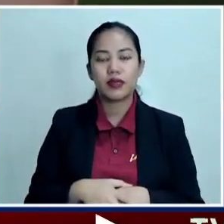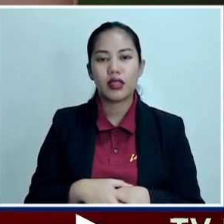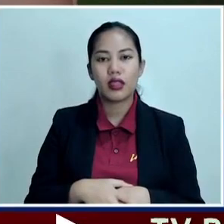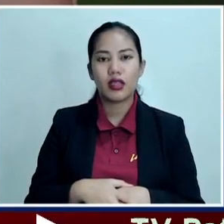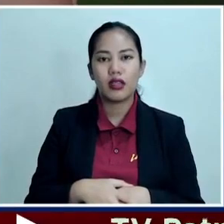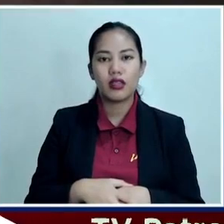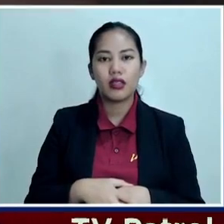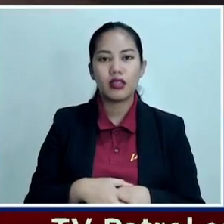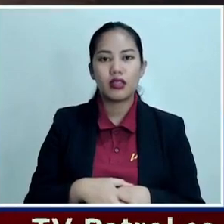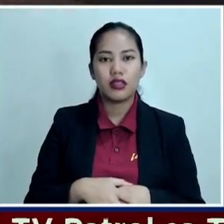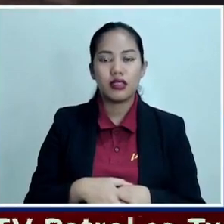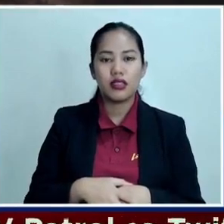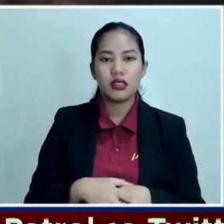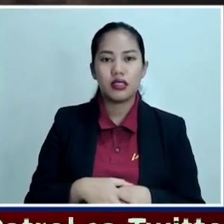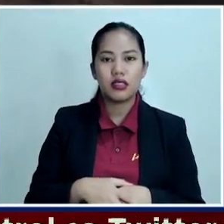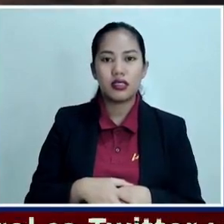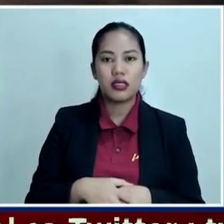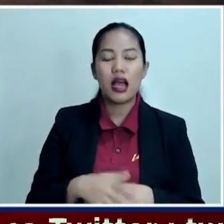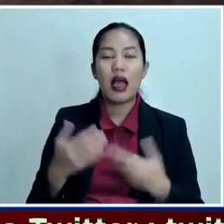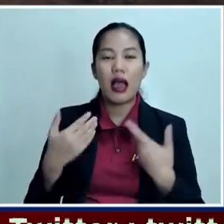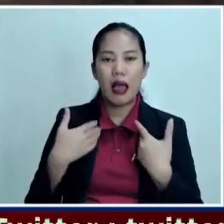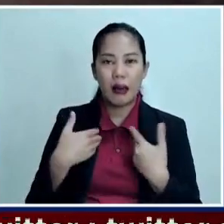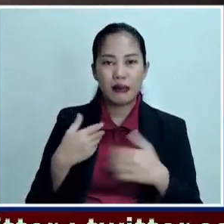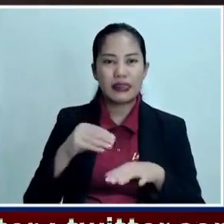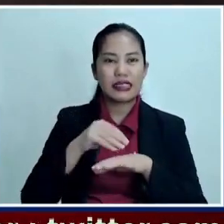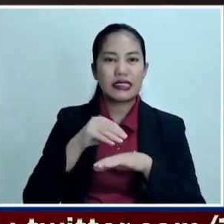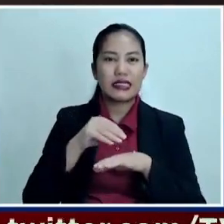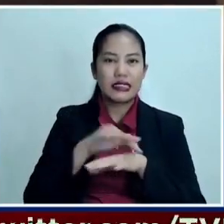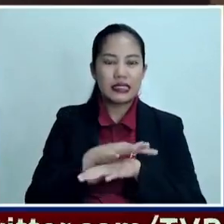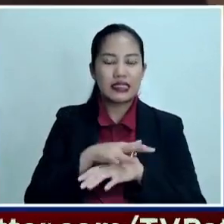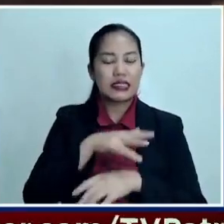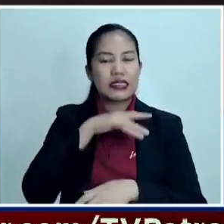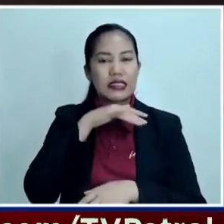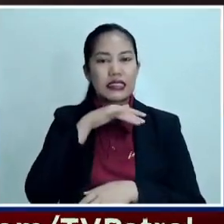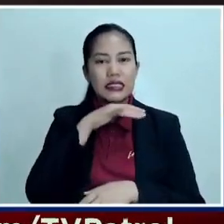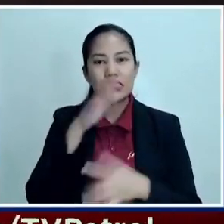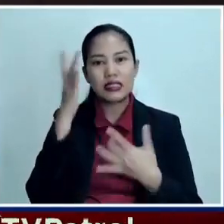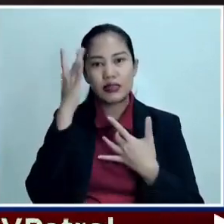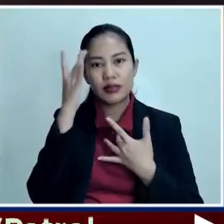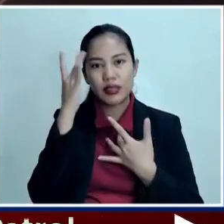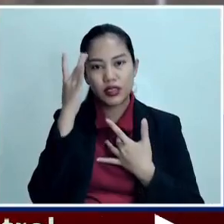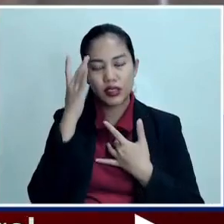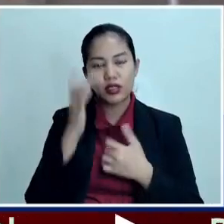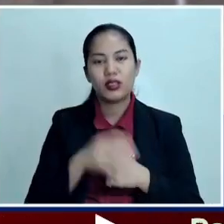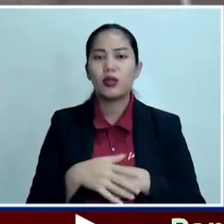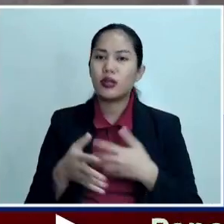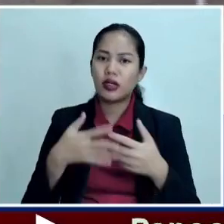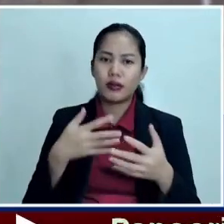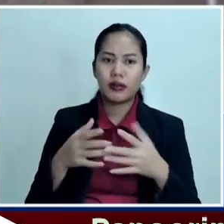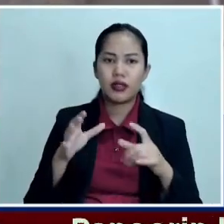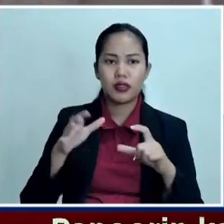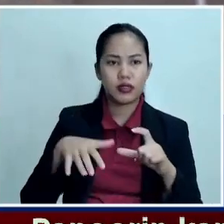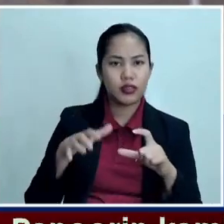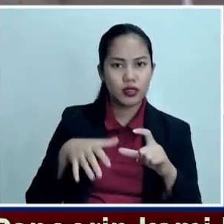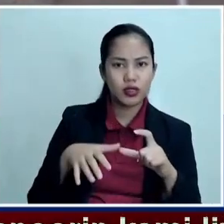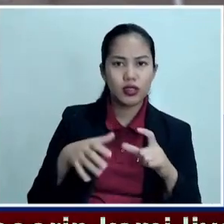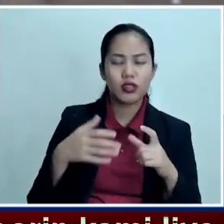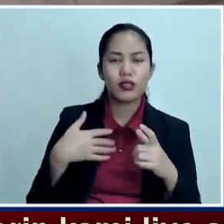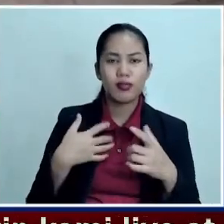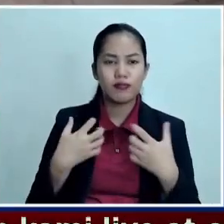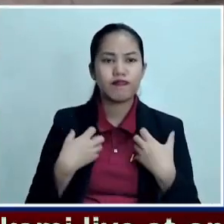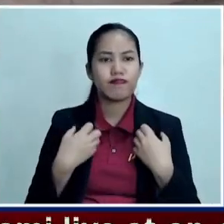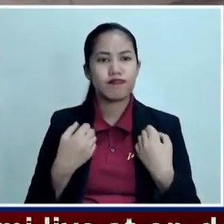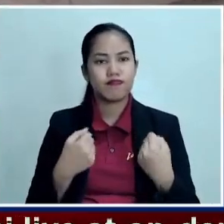ka? Oo, malalason ako. Sa kabila ng kapansanan, mahirap man naging matatag si Mario at hinarap ang hamon ng